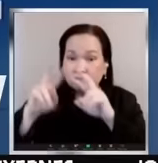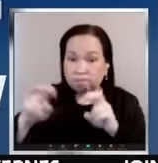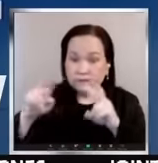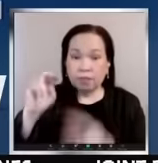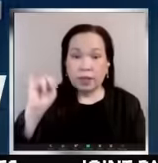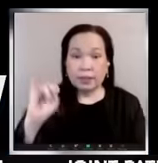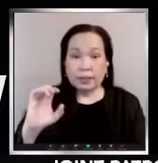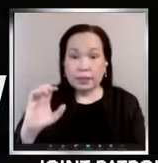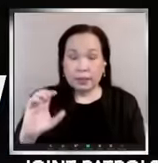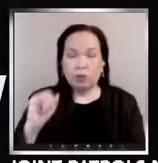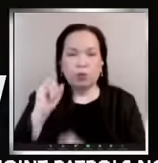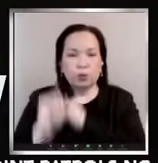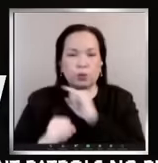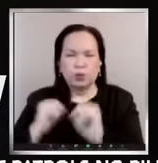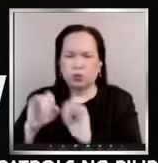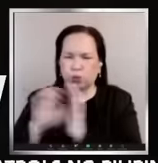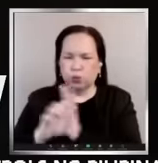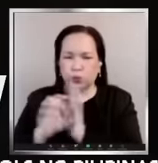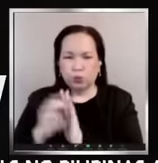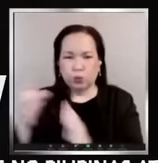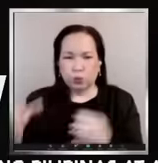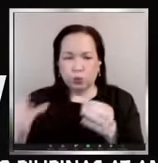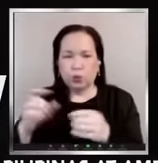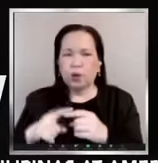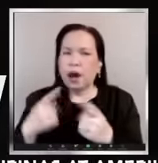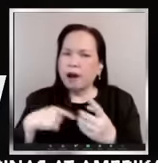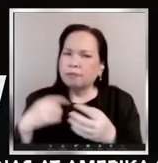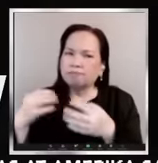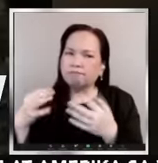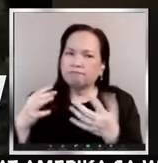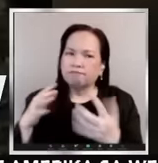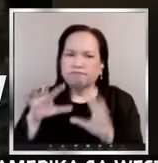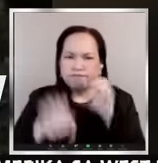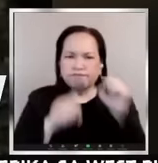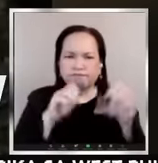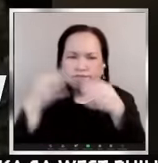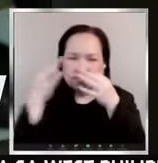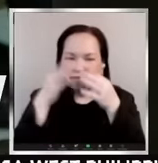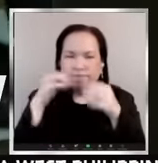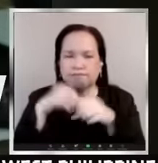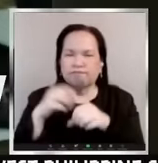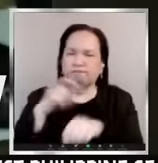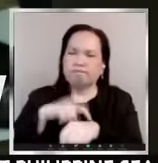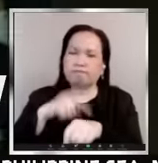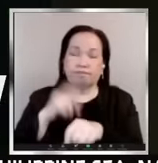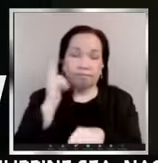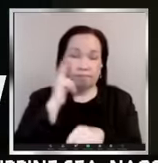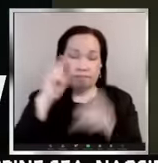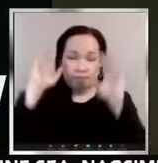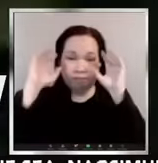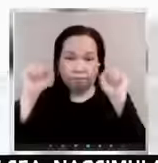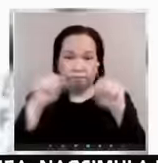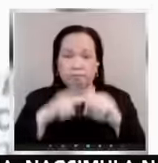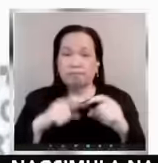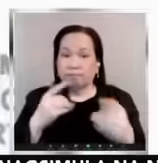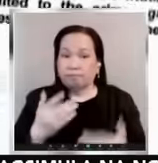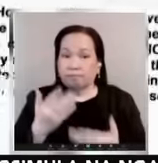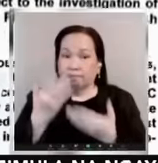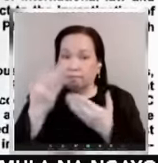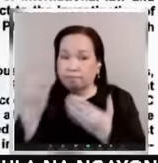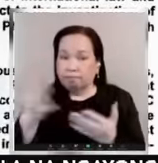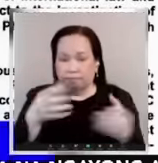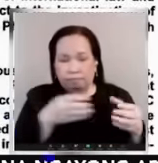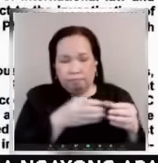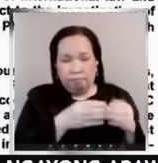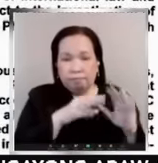International Criminal Court sa War on Drugs ng Administrasyong Duterte. Sa resolusyong inihain niya at ng kinatawa ng One Rider Party List, hinikayat nila